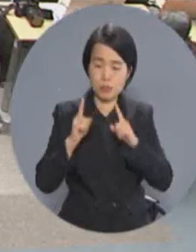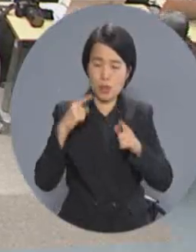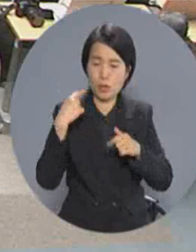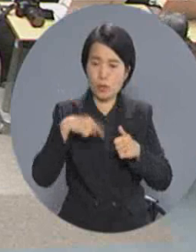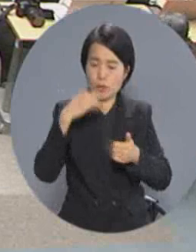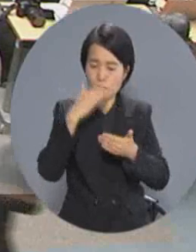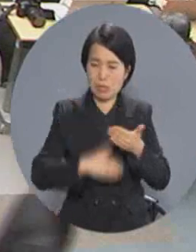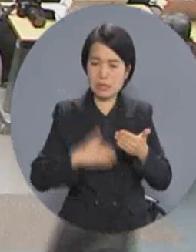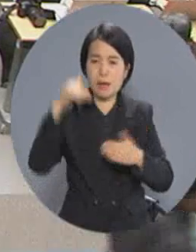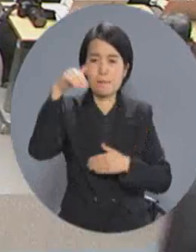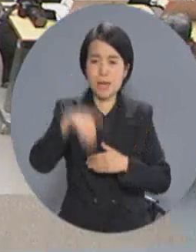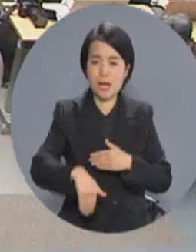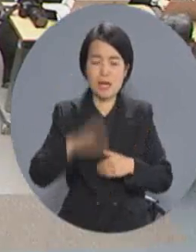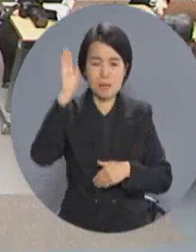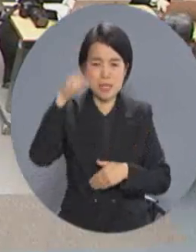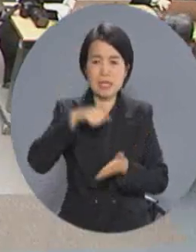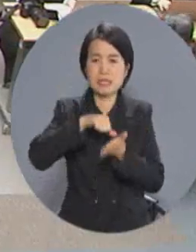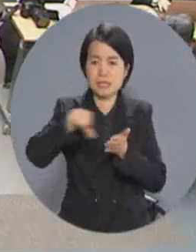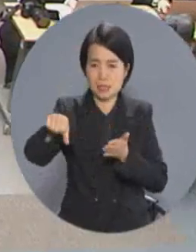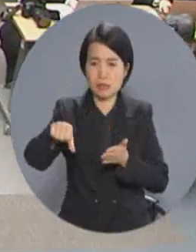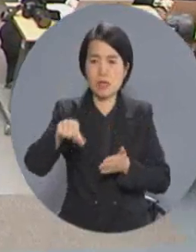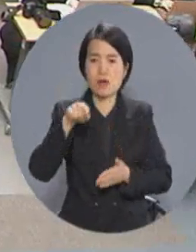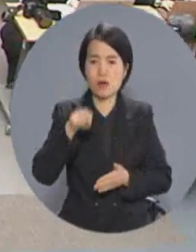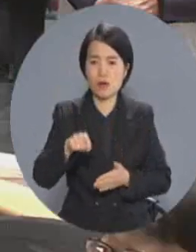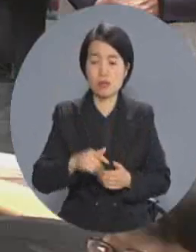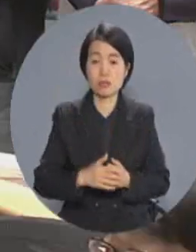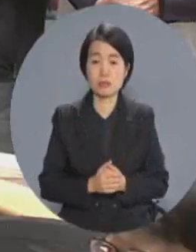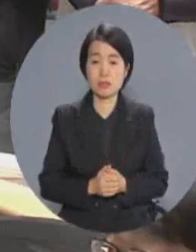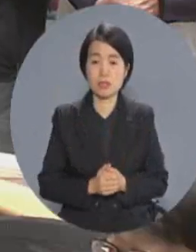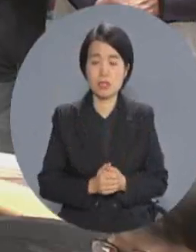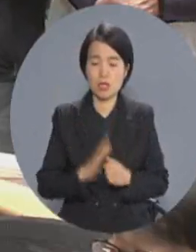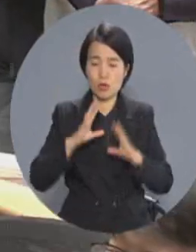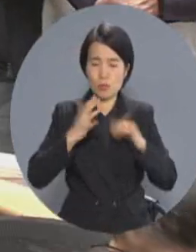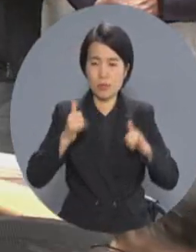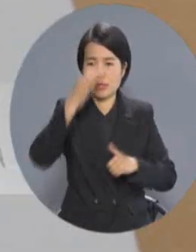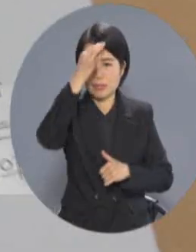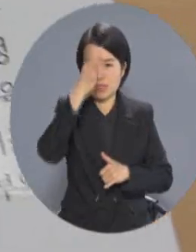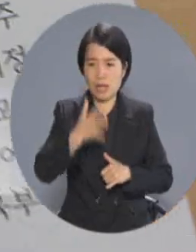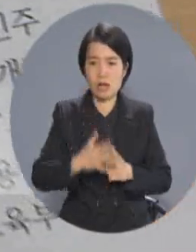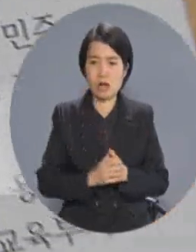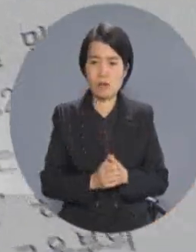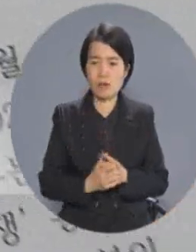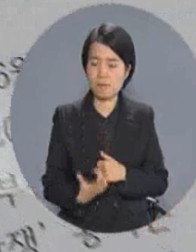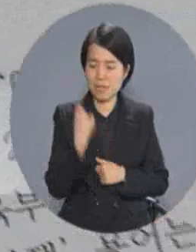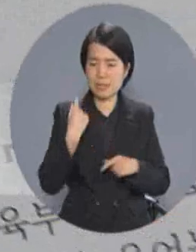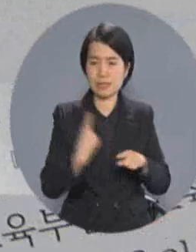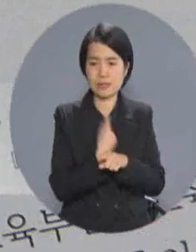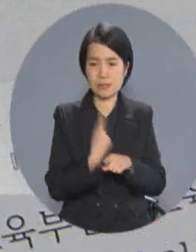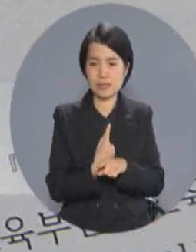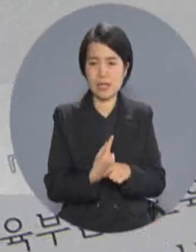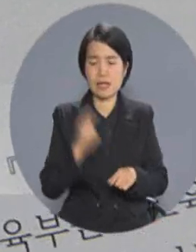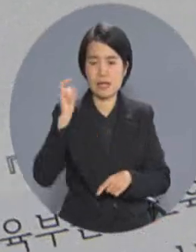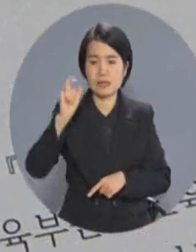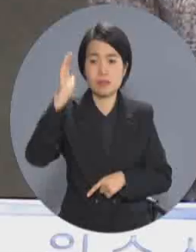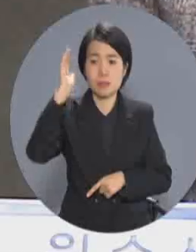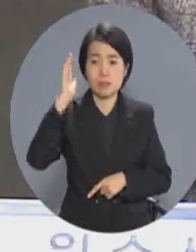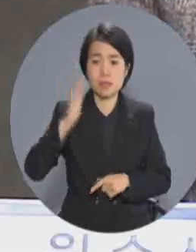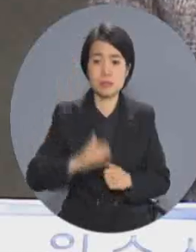교육과정의 퇴행이고 미래를 지워버린 것이라면서 국민 앞에 사죄하고 당장 수정해야 한다고